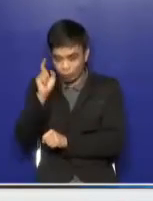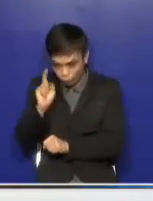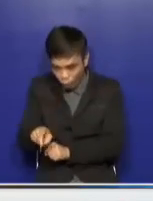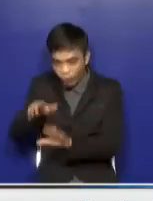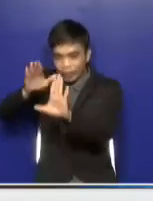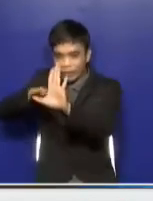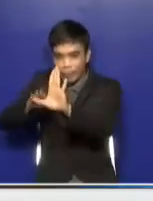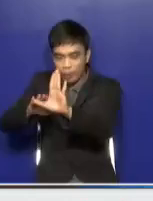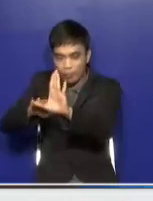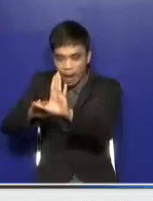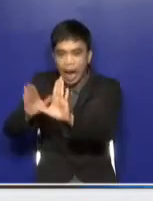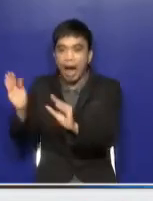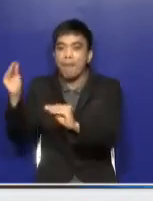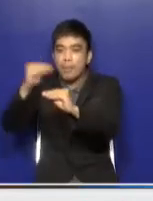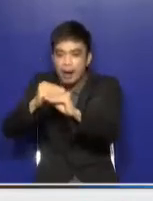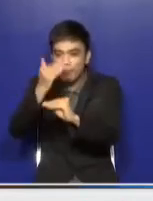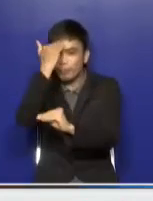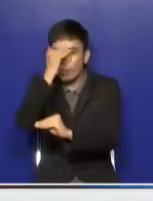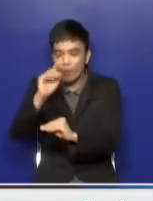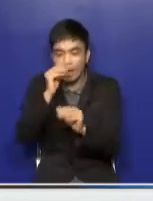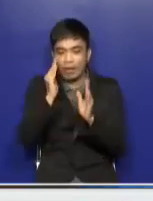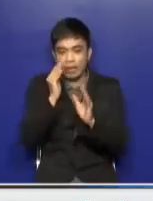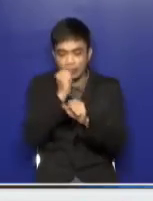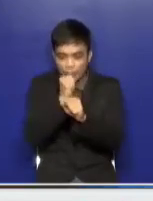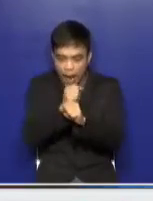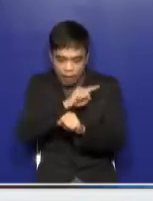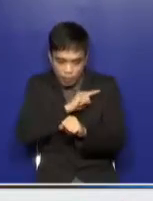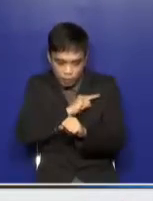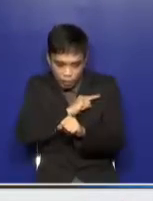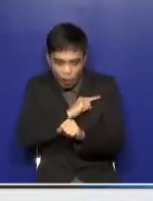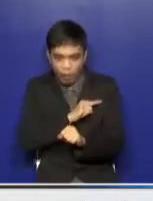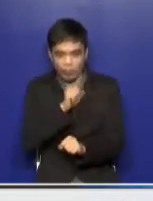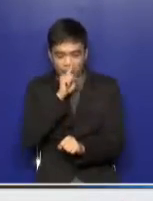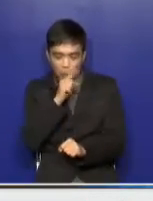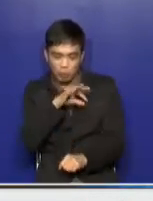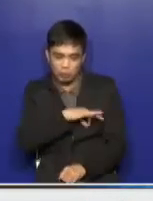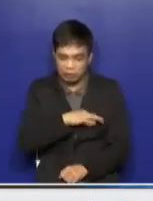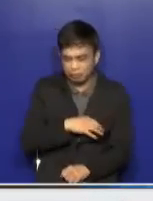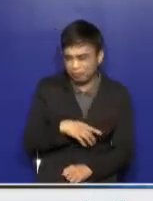านนี้เพื่อไม่ให้ทางองค์การปกครองส่วนท้องถิ่นได้หนักใจแล้